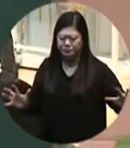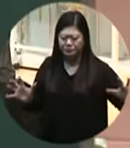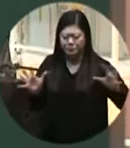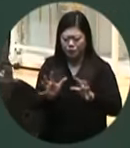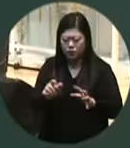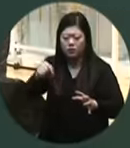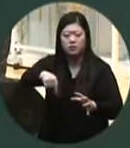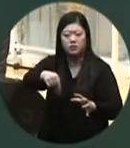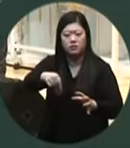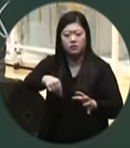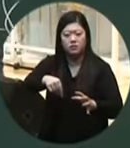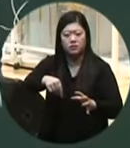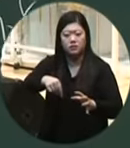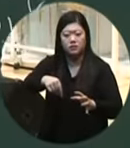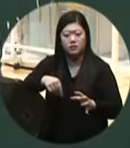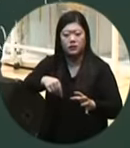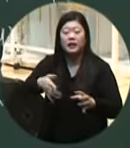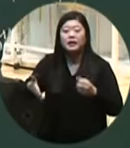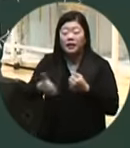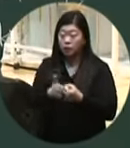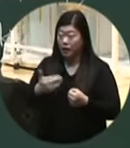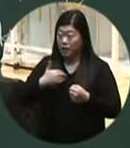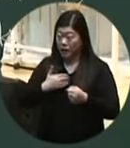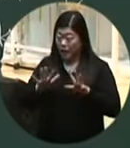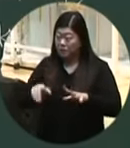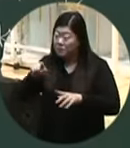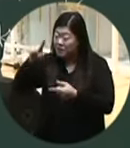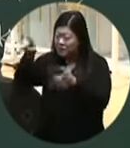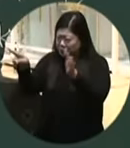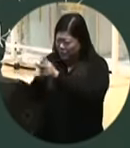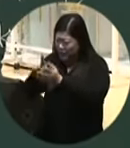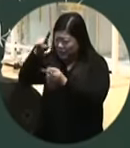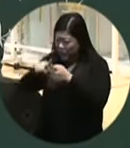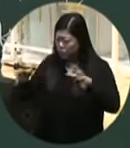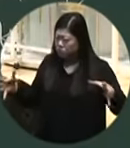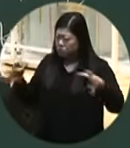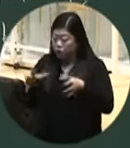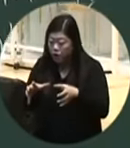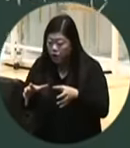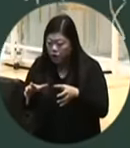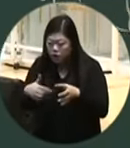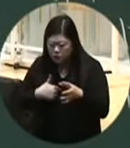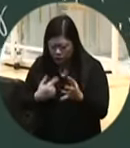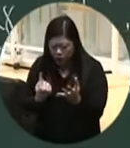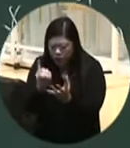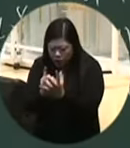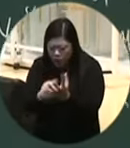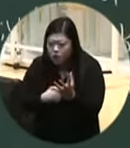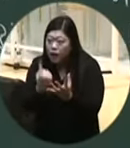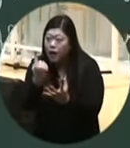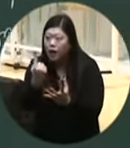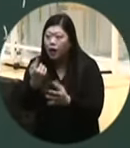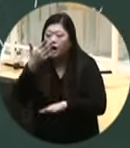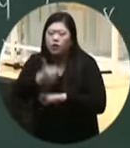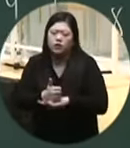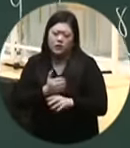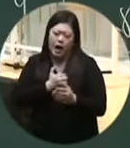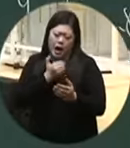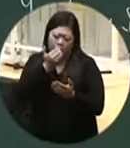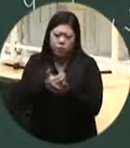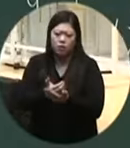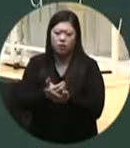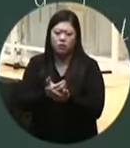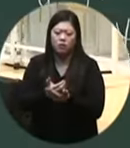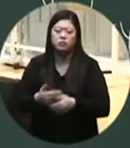14. 여기에 대한 감격. So having a sense of thanksgiving for this. 그 없지요. 없는